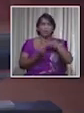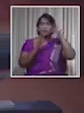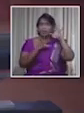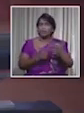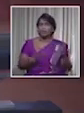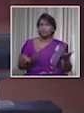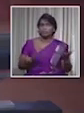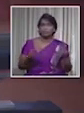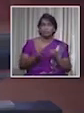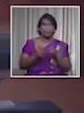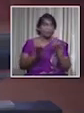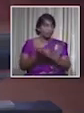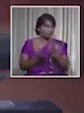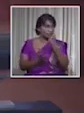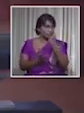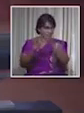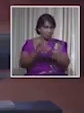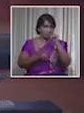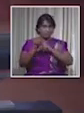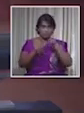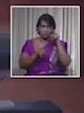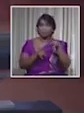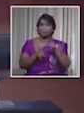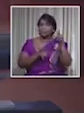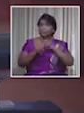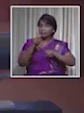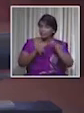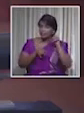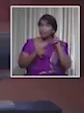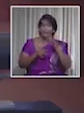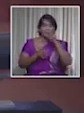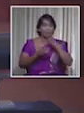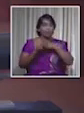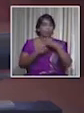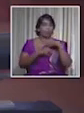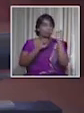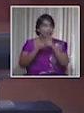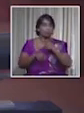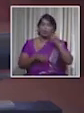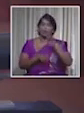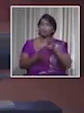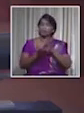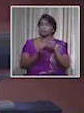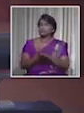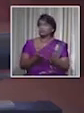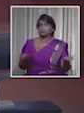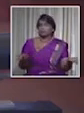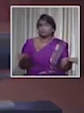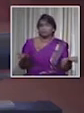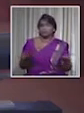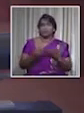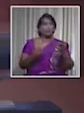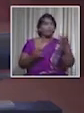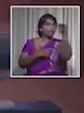ඒ විතරක් නෙවෙයි තව එකක් තියෙනවා තමුනාසෙ තිරපු සාකච්ඡාවේ ඒ සාකච්ඡාවකෙත් විස සහිත පොහොර නිකුත් කිරීම සඳහා නියෝග ලබා දී තිබෙනවා එනිසා මොකද්ද වී තිබෙන්නේ